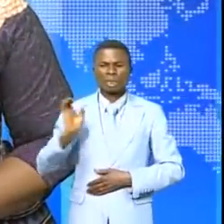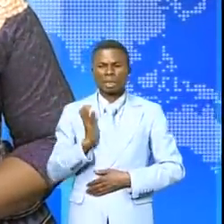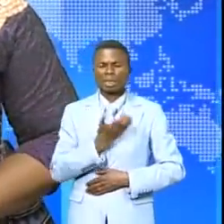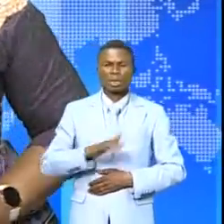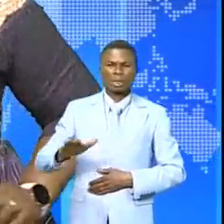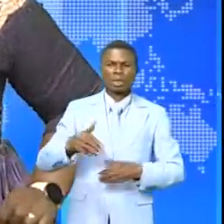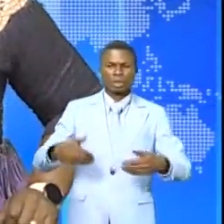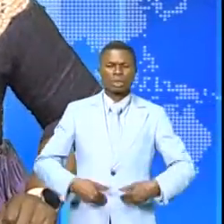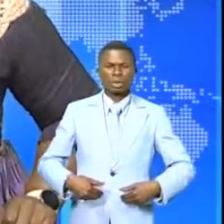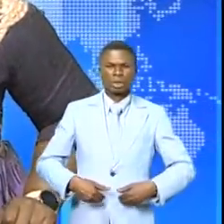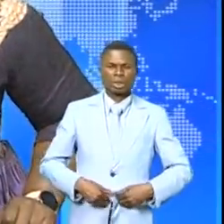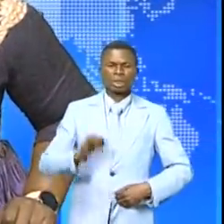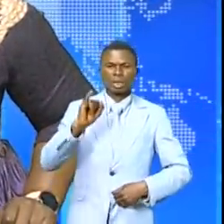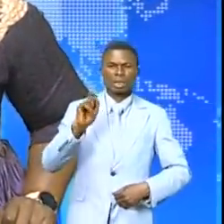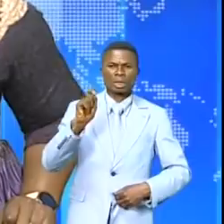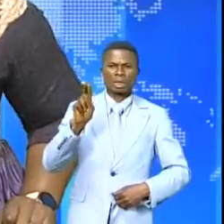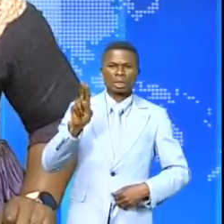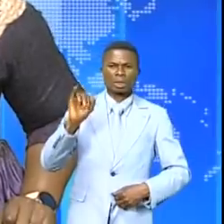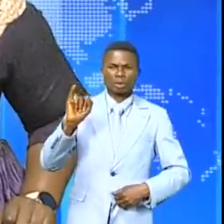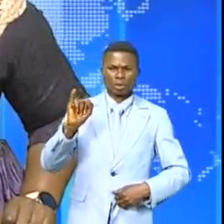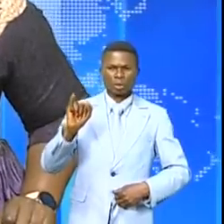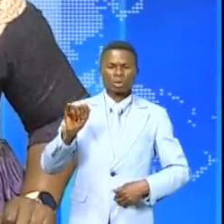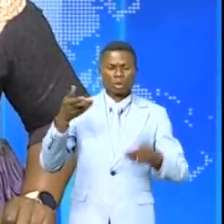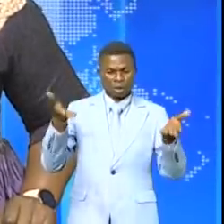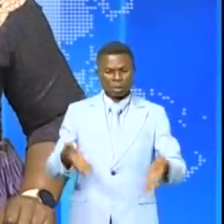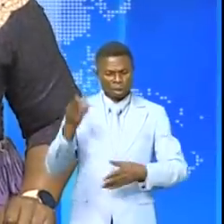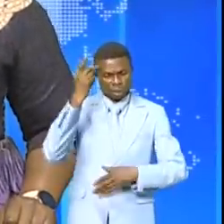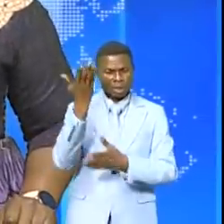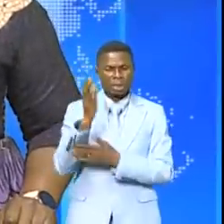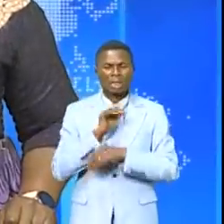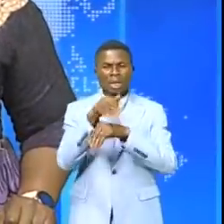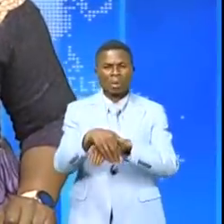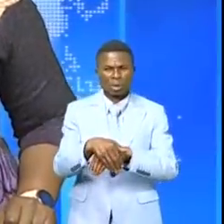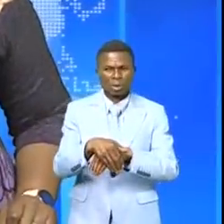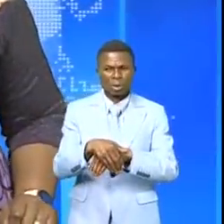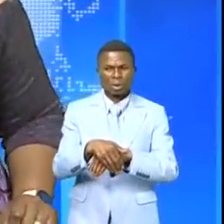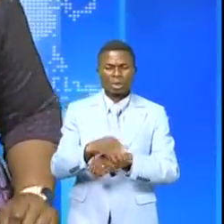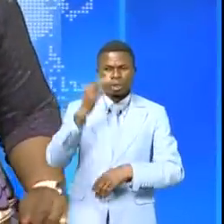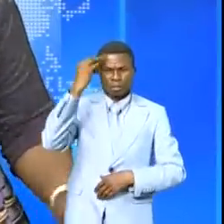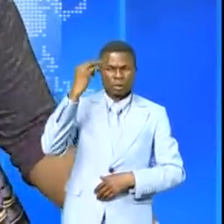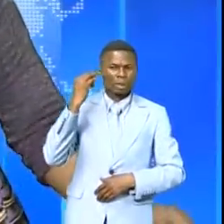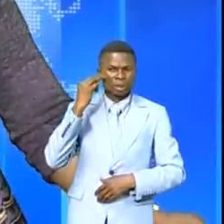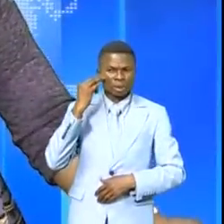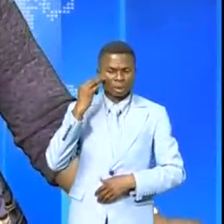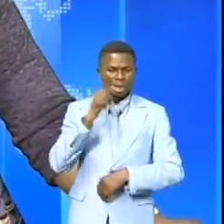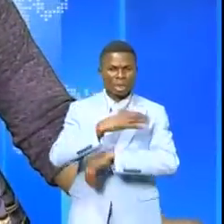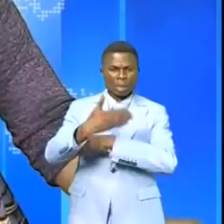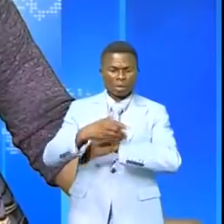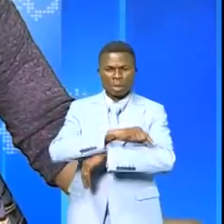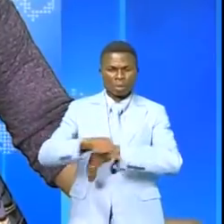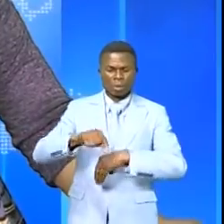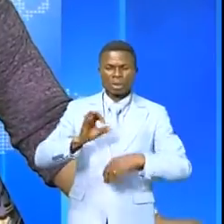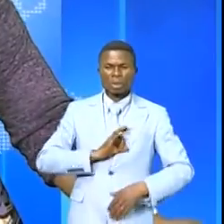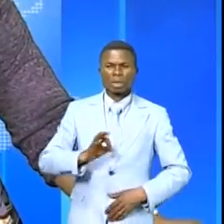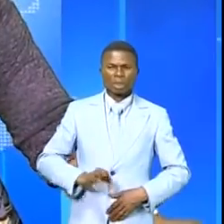La jeunesse itourienne résidant à Kinshasa est allée solliciter l'implication personnelle de la ministre auprès le président de la République